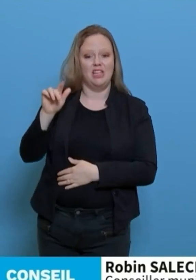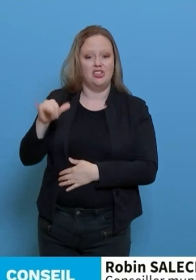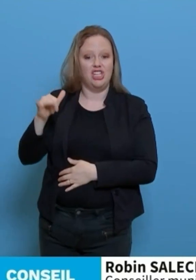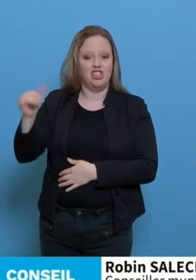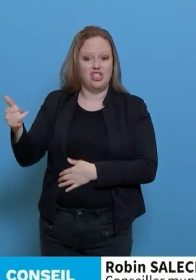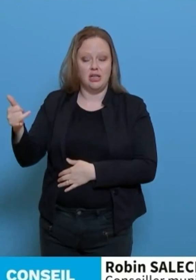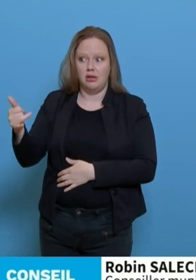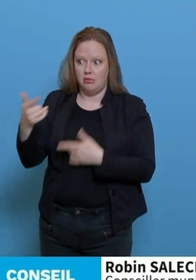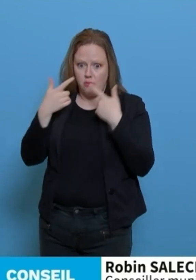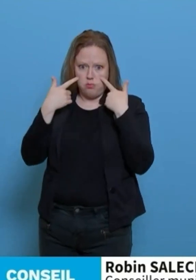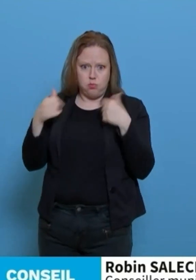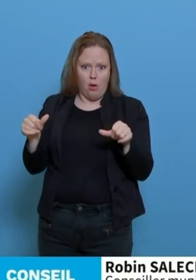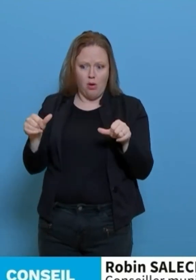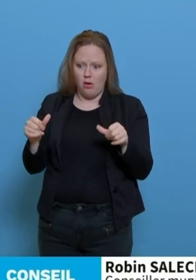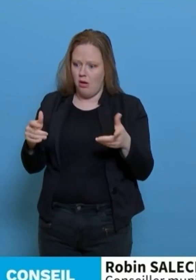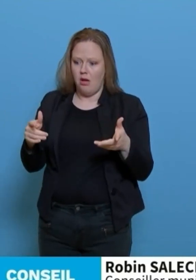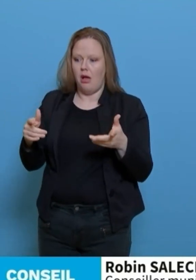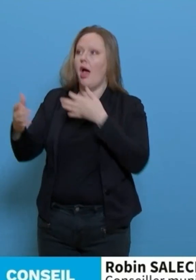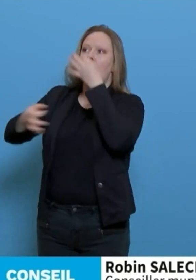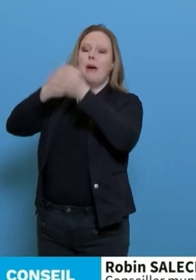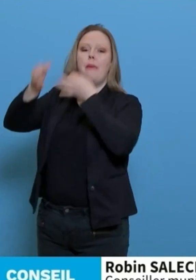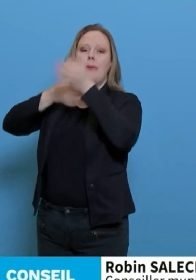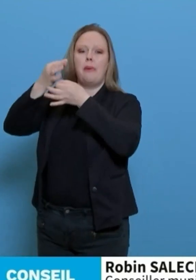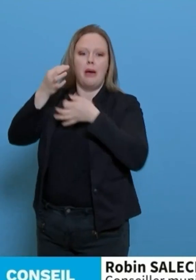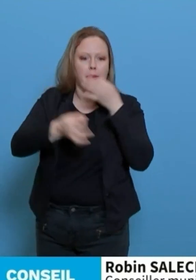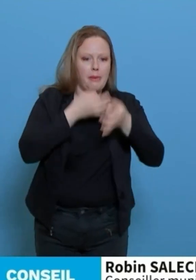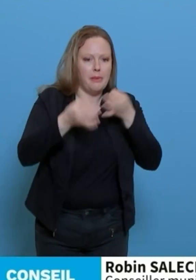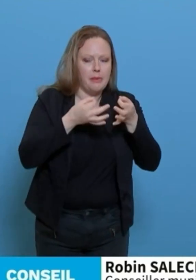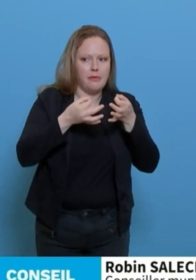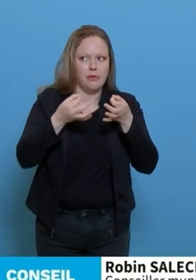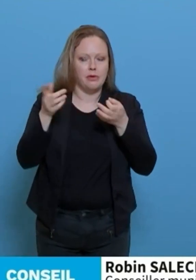attestent justement du double discours qui est celui de votre propre camp. Je vous remercie de votre attention.